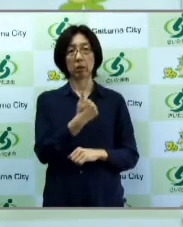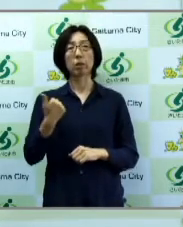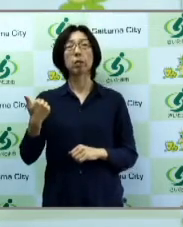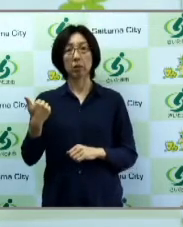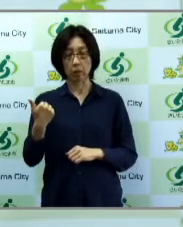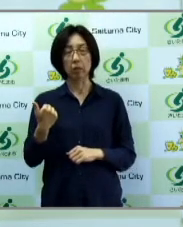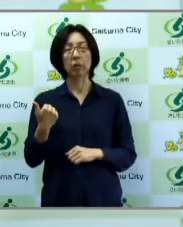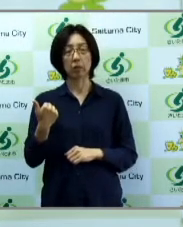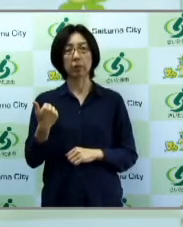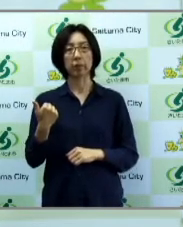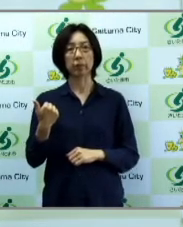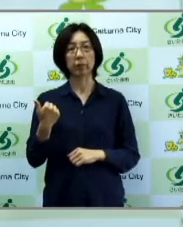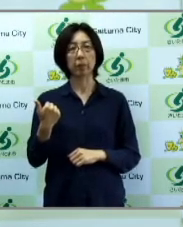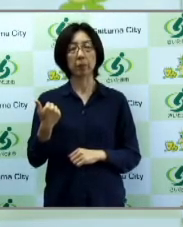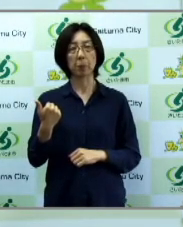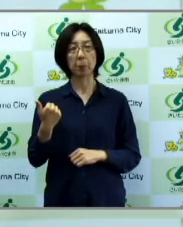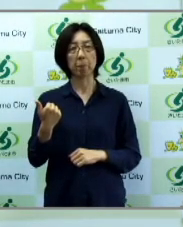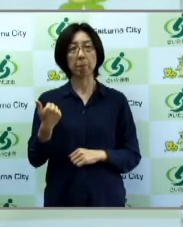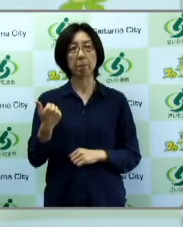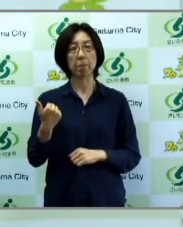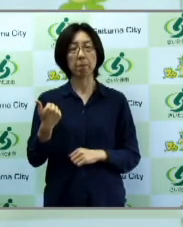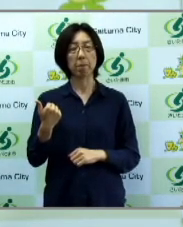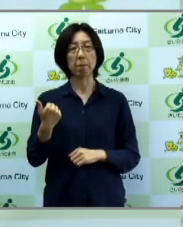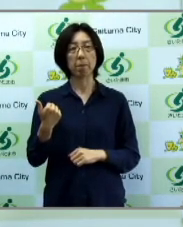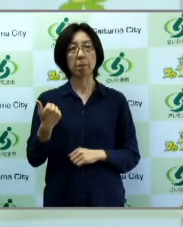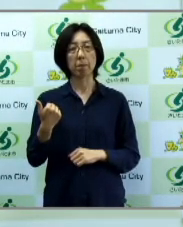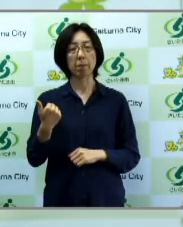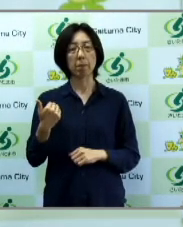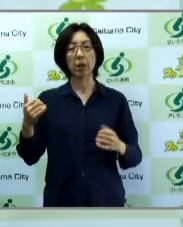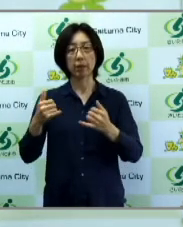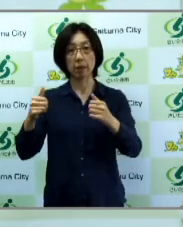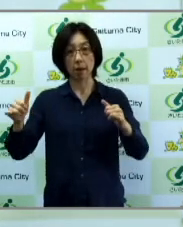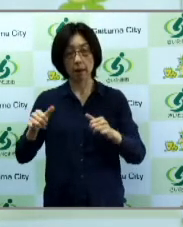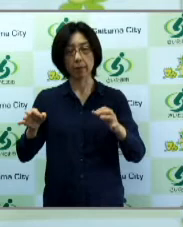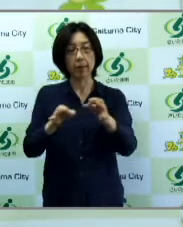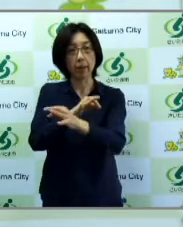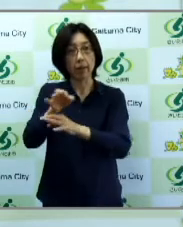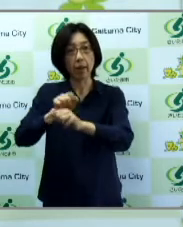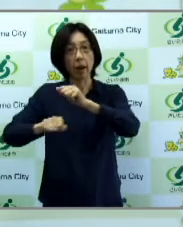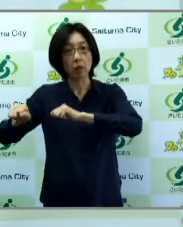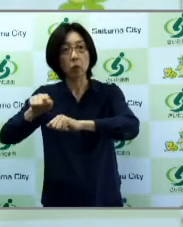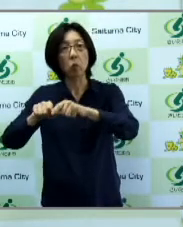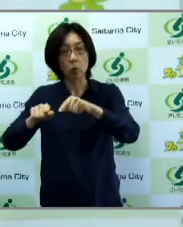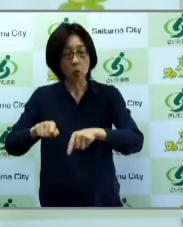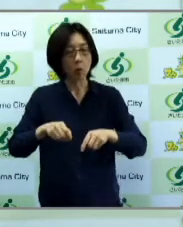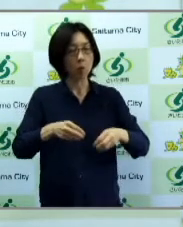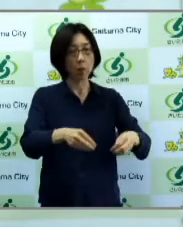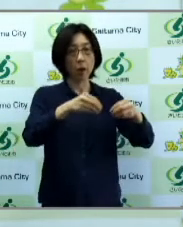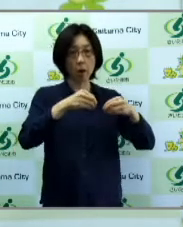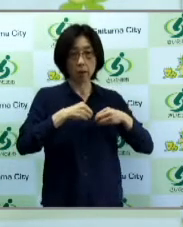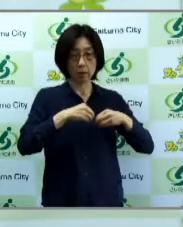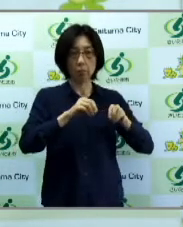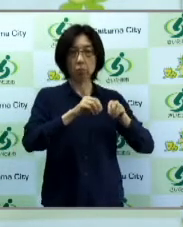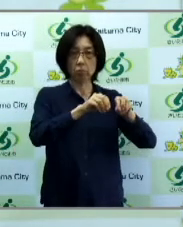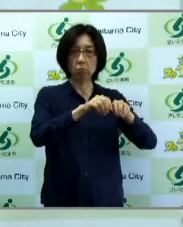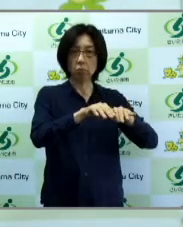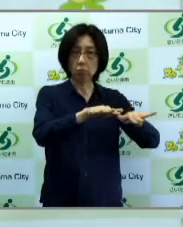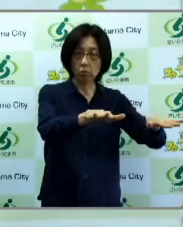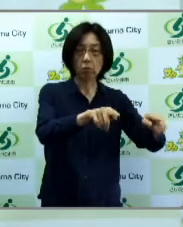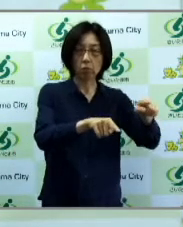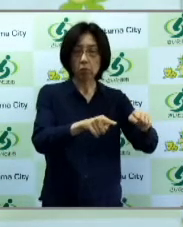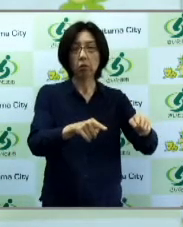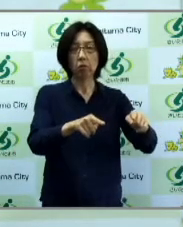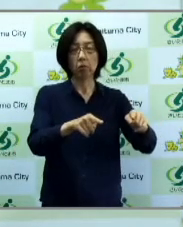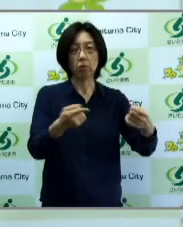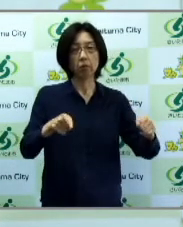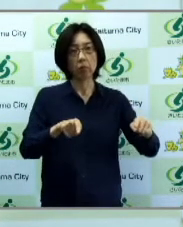引き続き、社会経済と、共生をしていかなければいけない、そういった状況の中